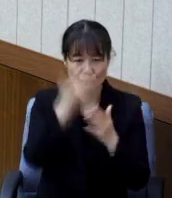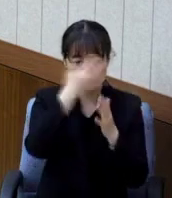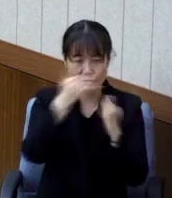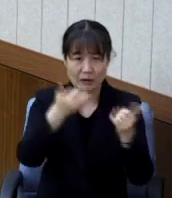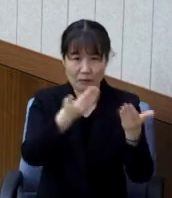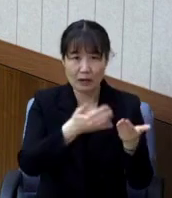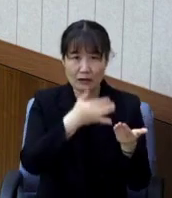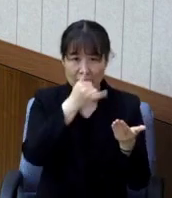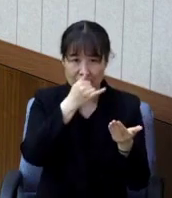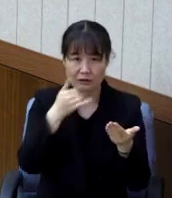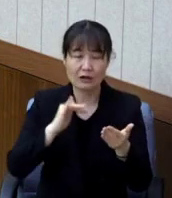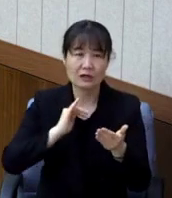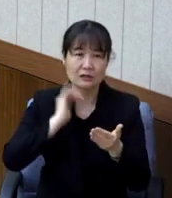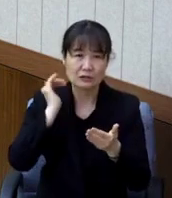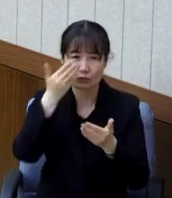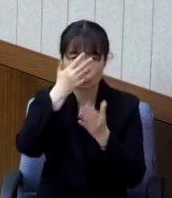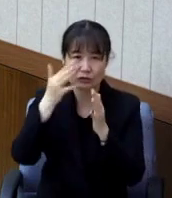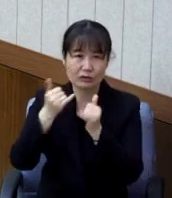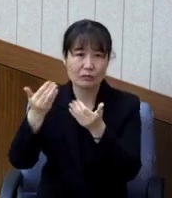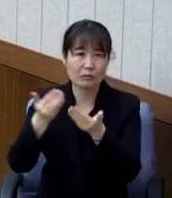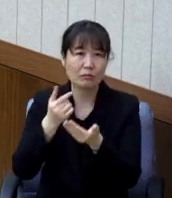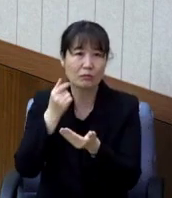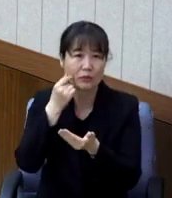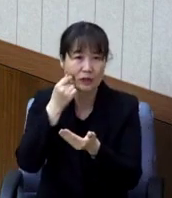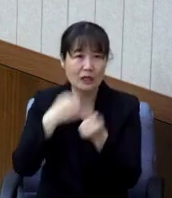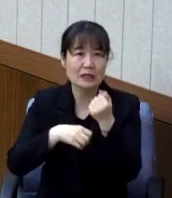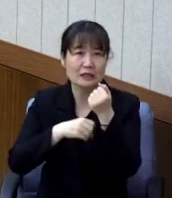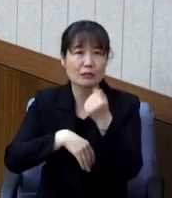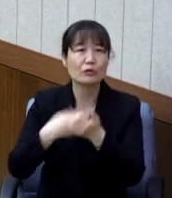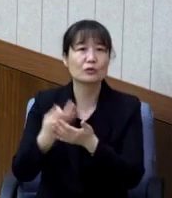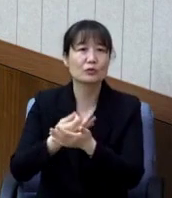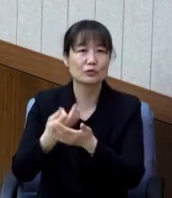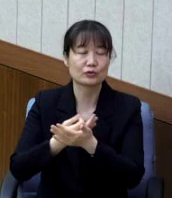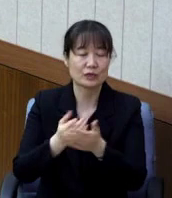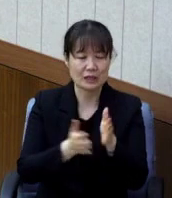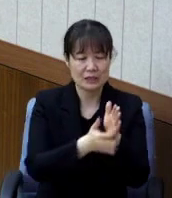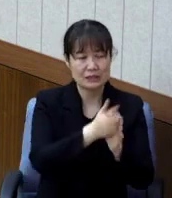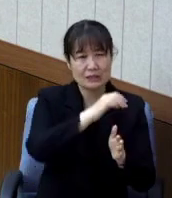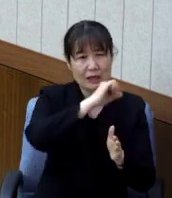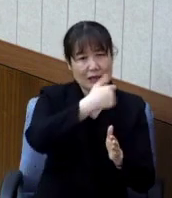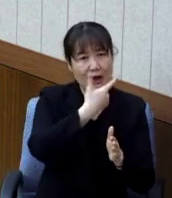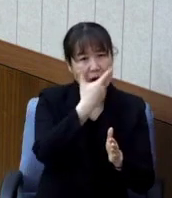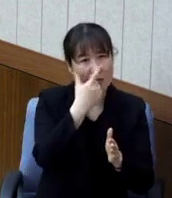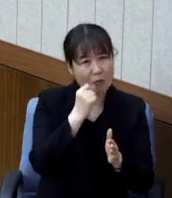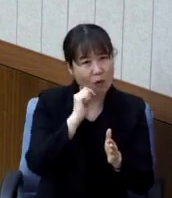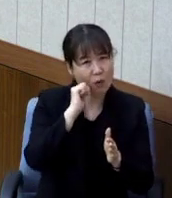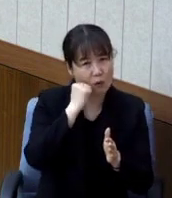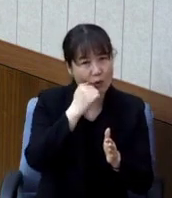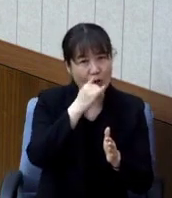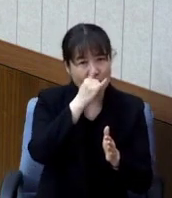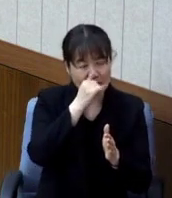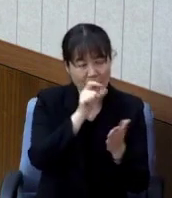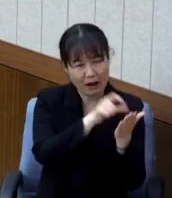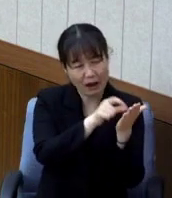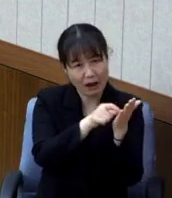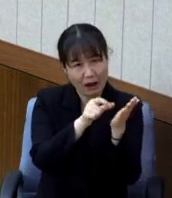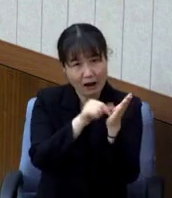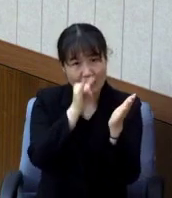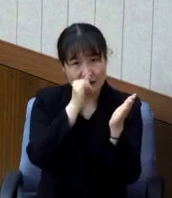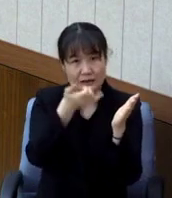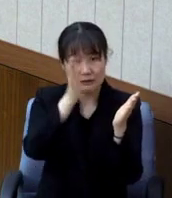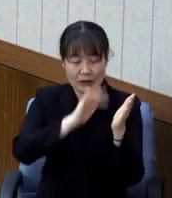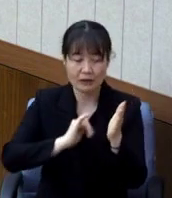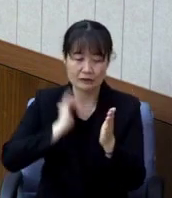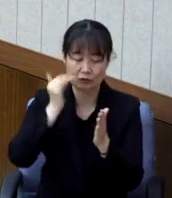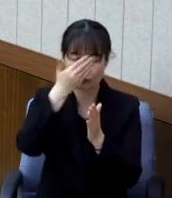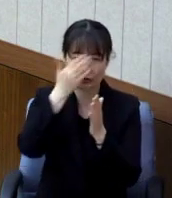받지만 의정부시 청년만 못 받는 기본소득입니다. 시 재정이 어려워서 그렇다 등의 많은 수식이 있지만 우리